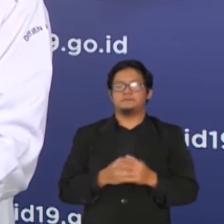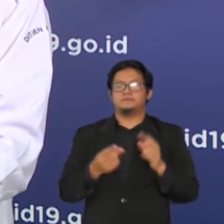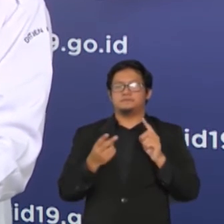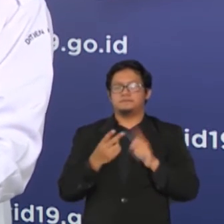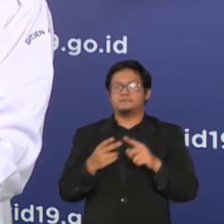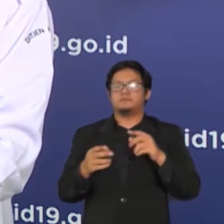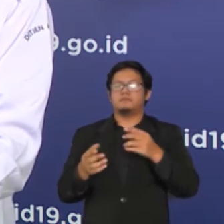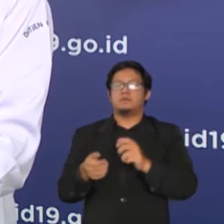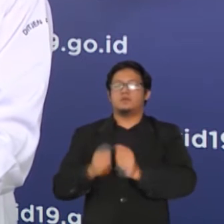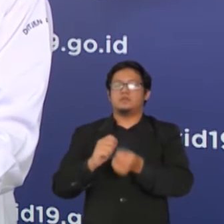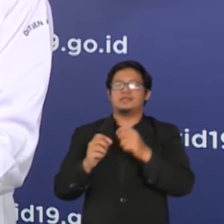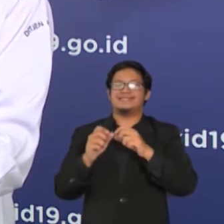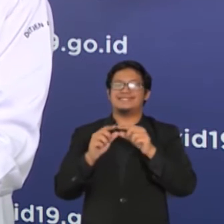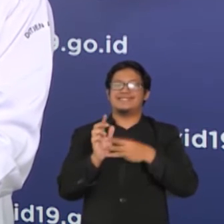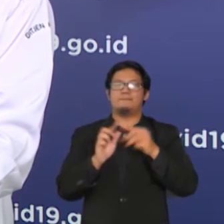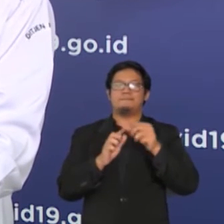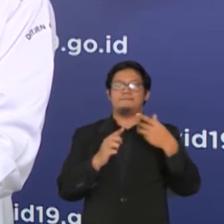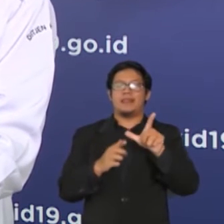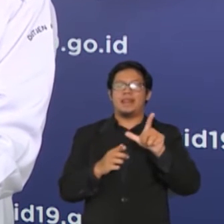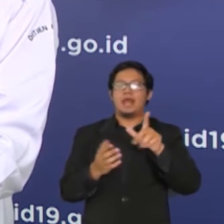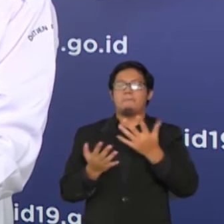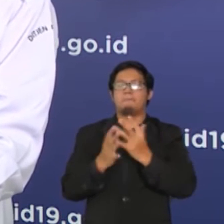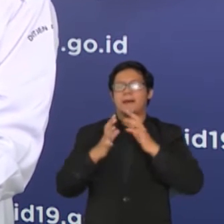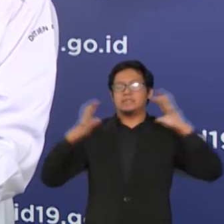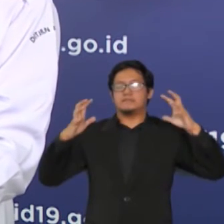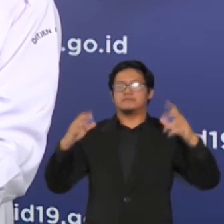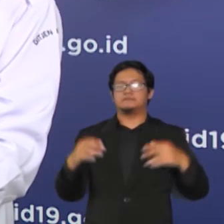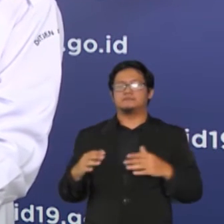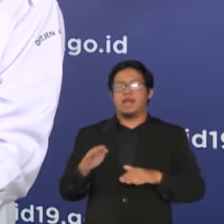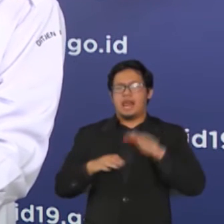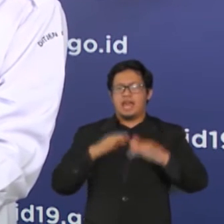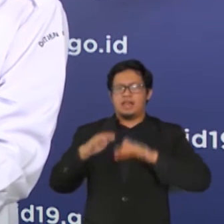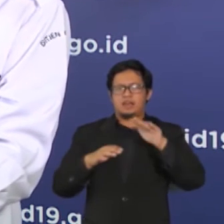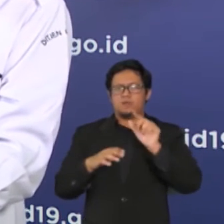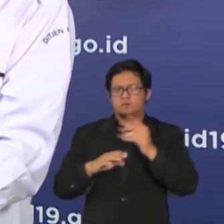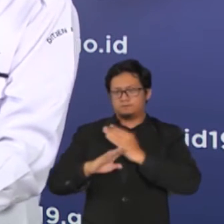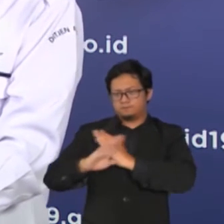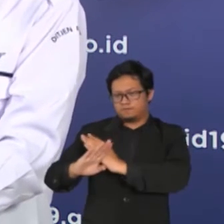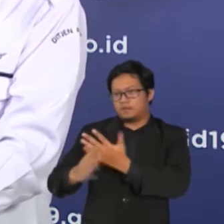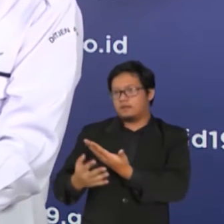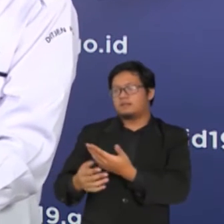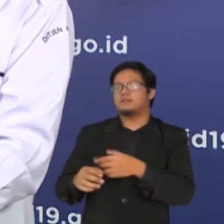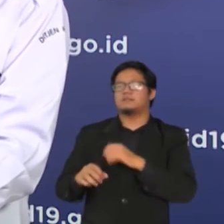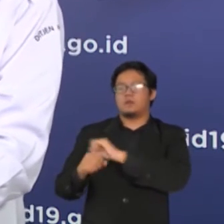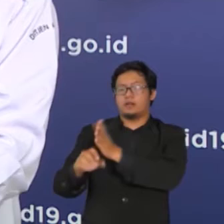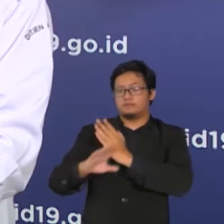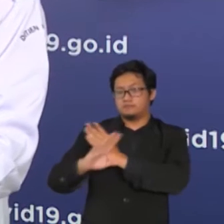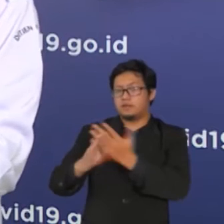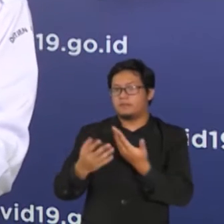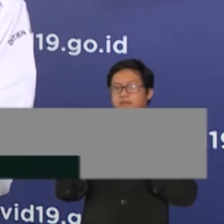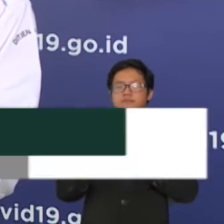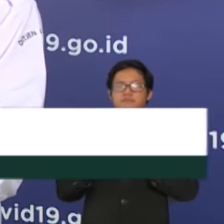sampel secara masif langkah-langkah yang bisa kita lakukan untuk mencegah penularan covert ini adalah satu